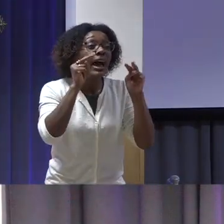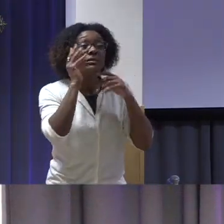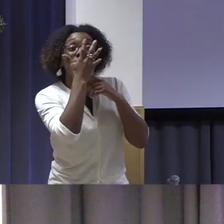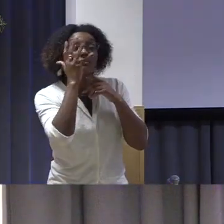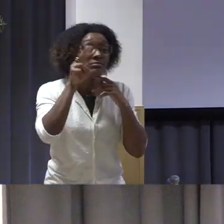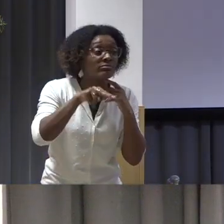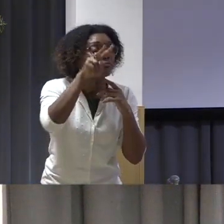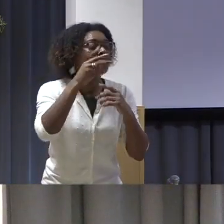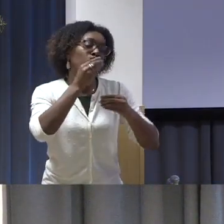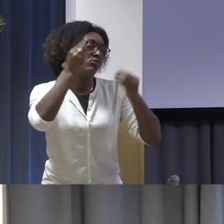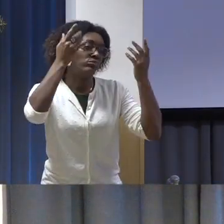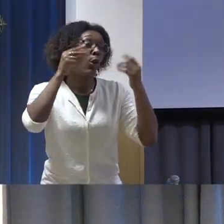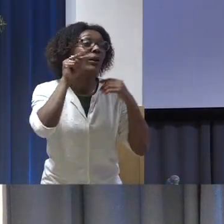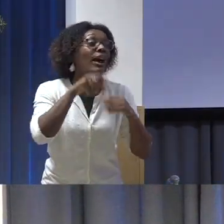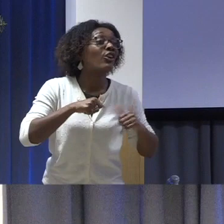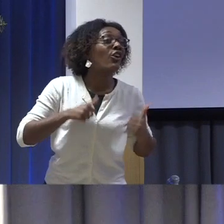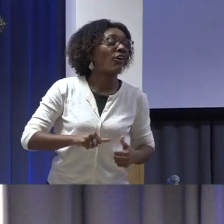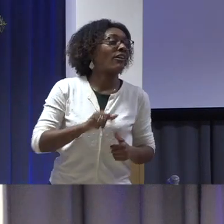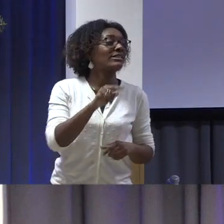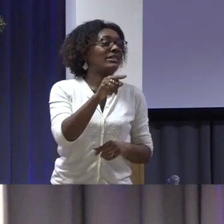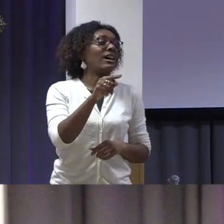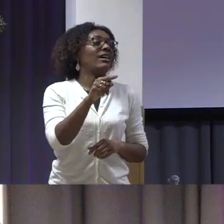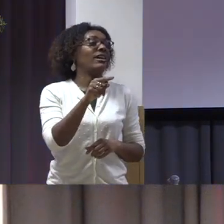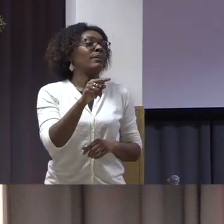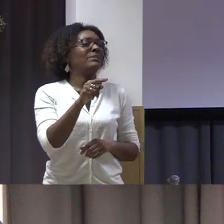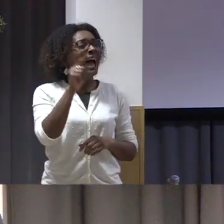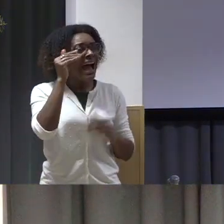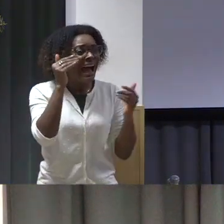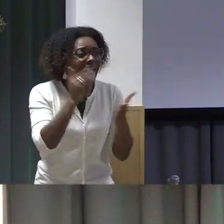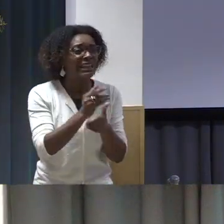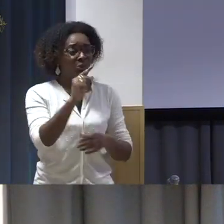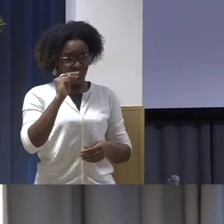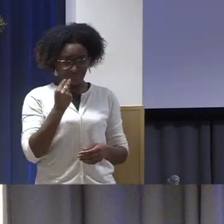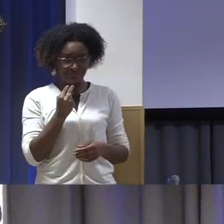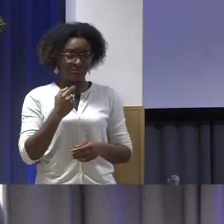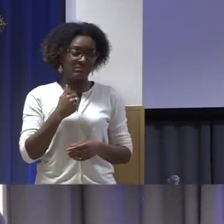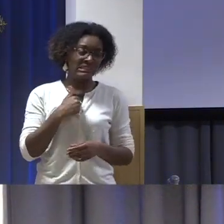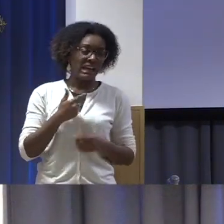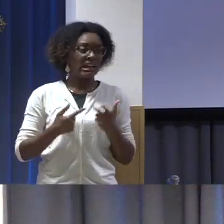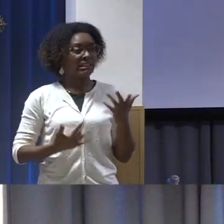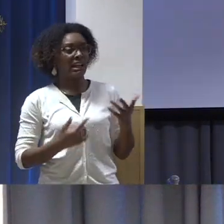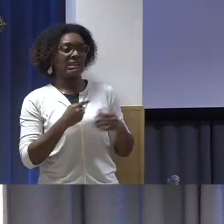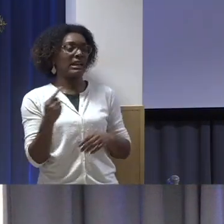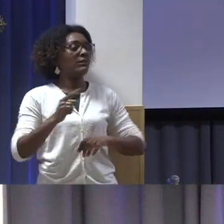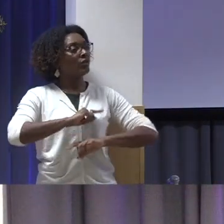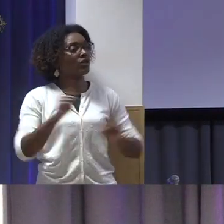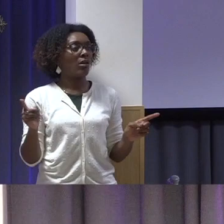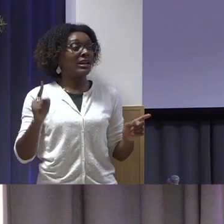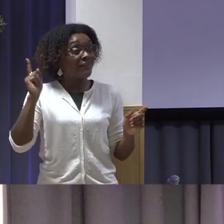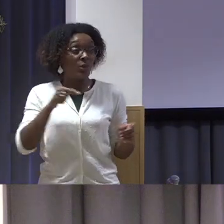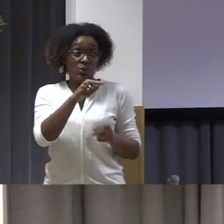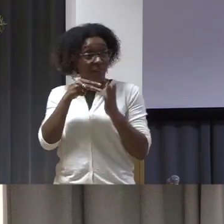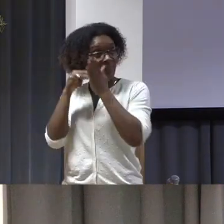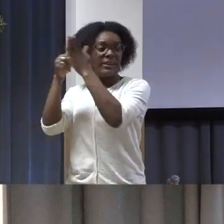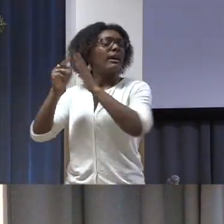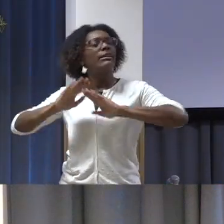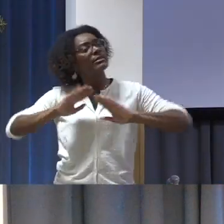dieu a parlé pour david ne porte pas un regard sur les apparences soient dans la fidélité